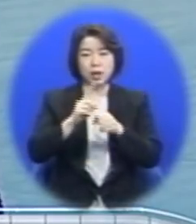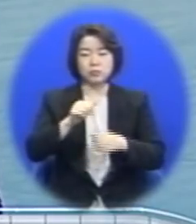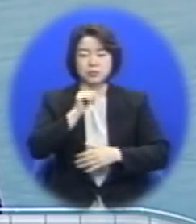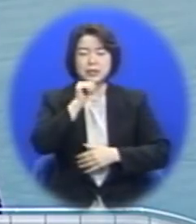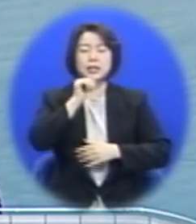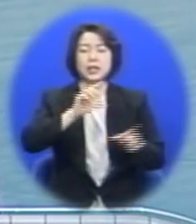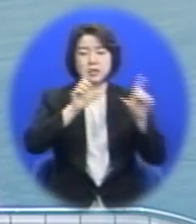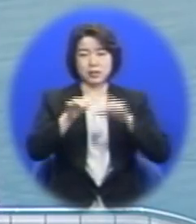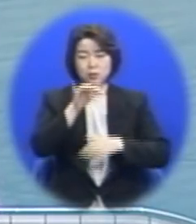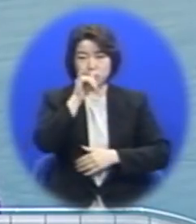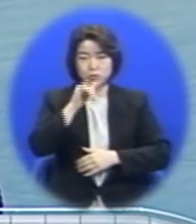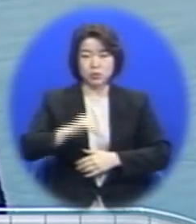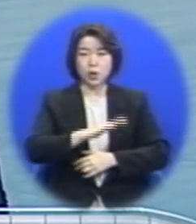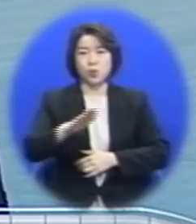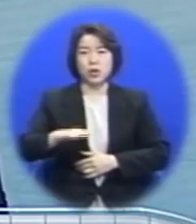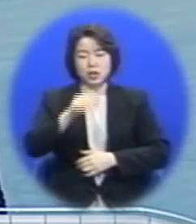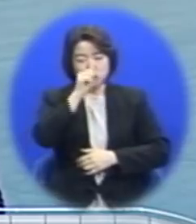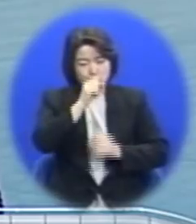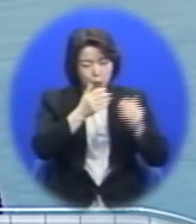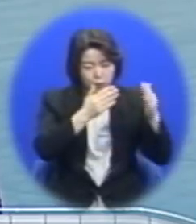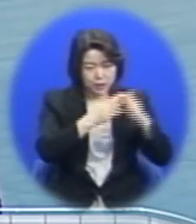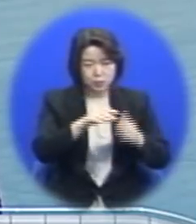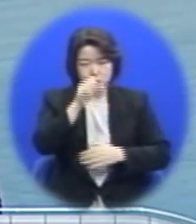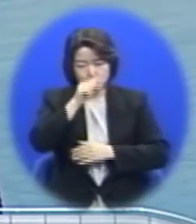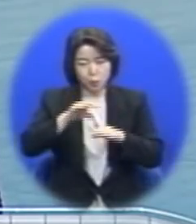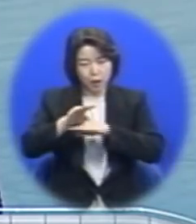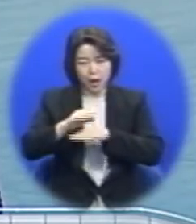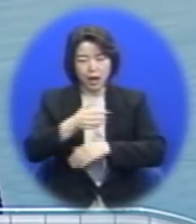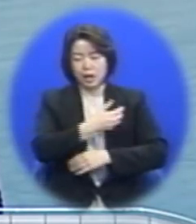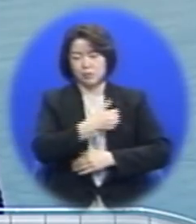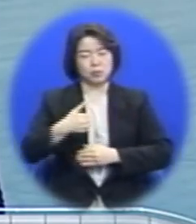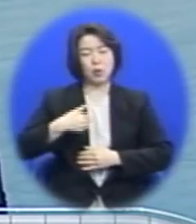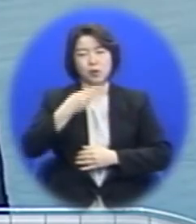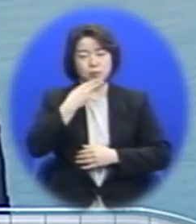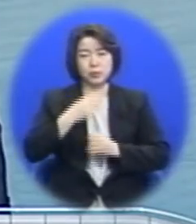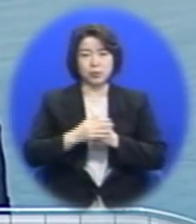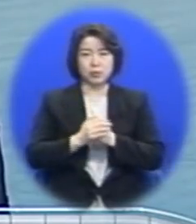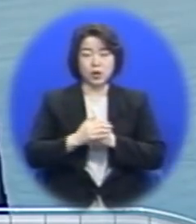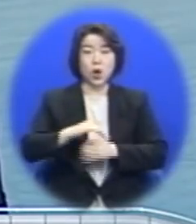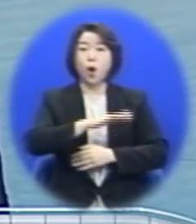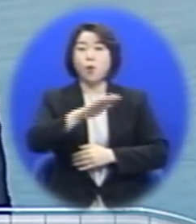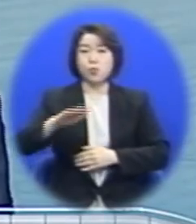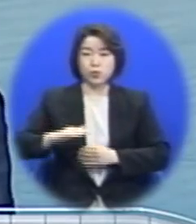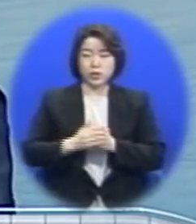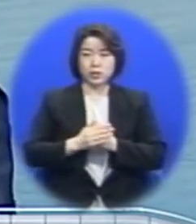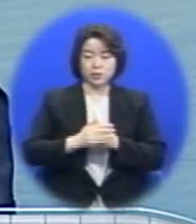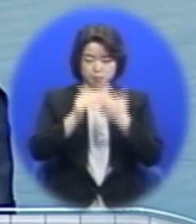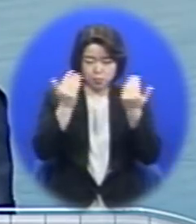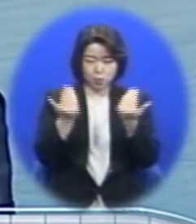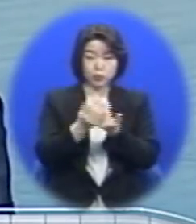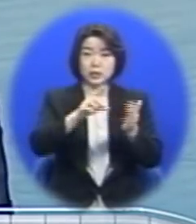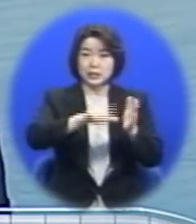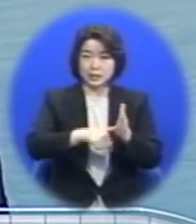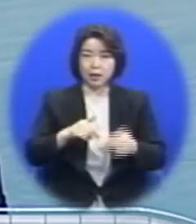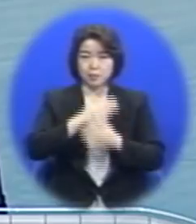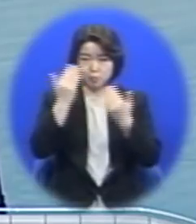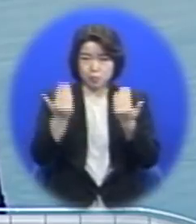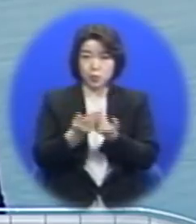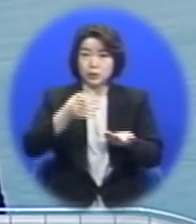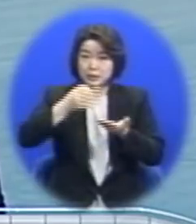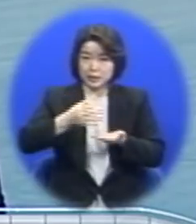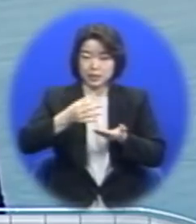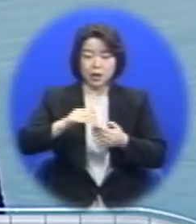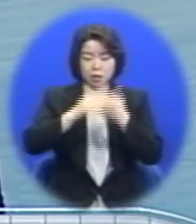살고 있다. 우리는 좋은 집, 좋은 자동차를 가질 여유도 없다. 그러면서도 우리는 우리의 모든 시간, 모든 재산,